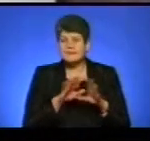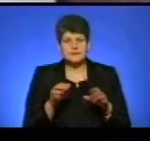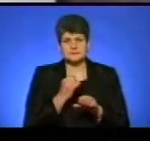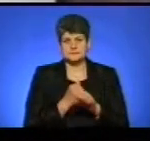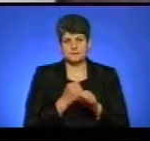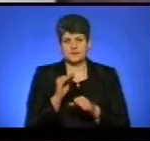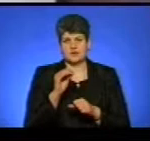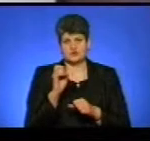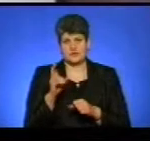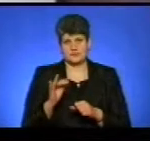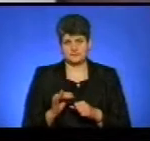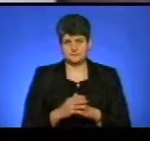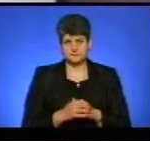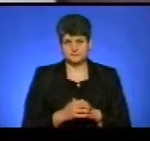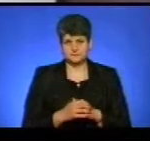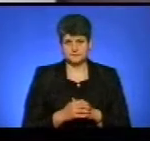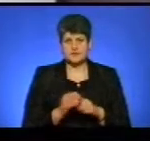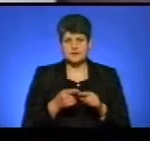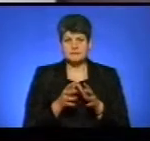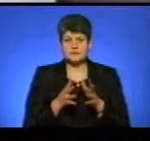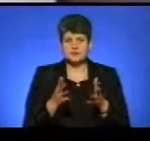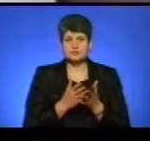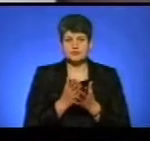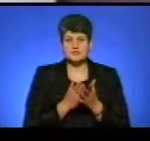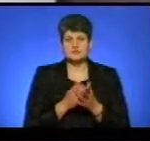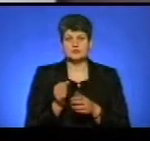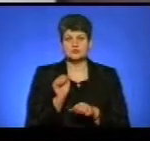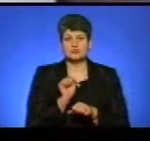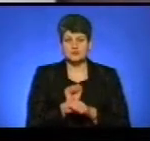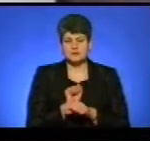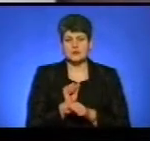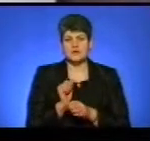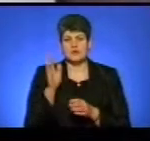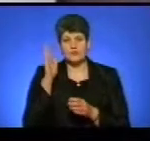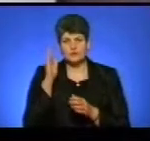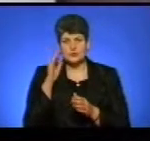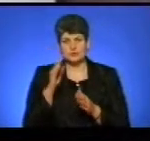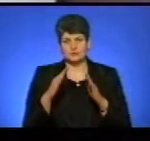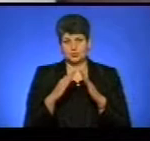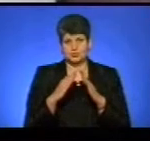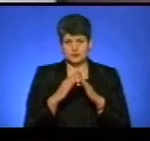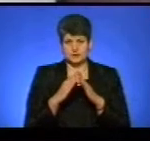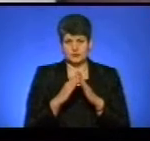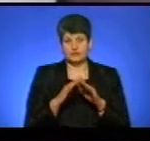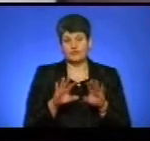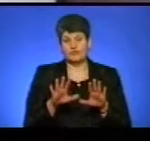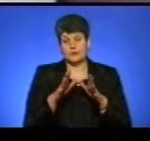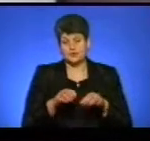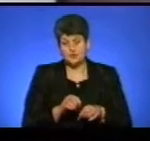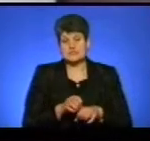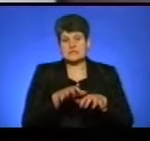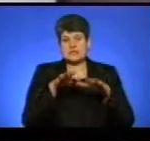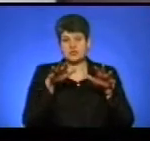організації. Переважно самі основні послуги – це перекриття води на стояк чи будинок у випадку затоплення чи іншої